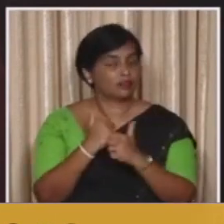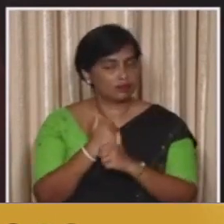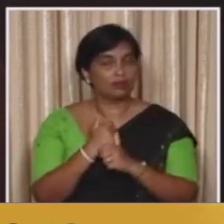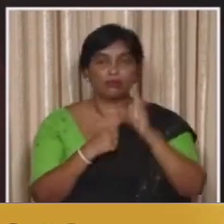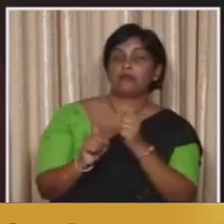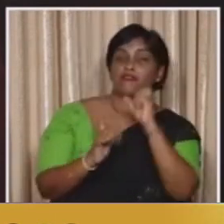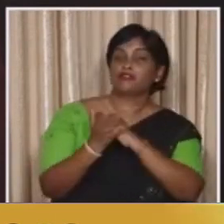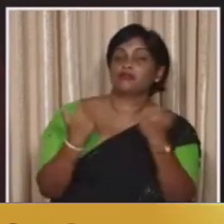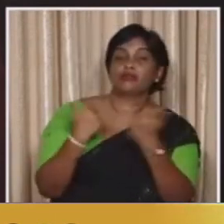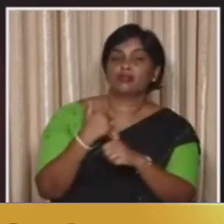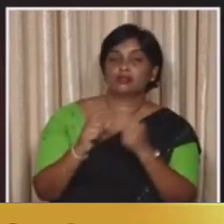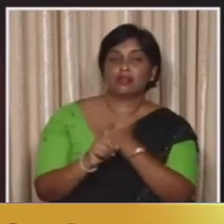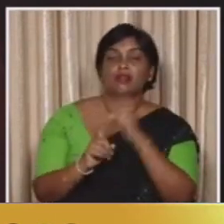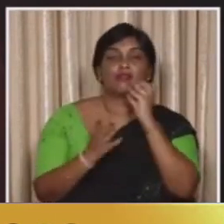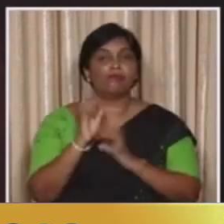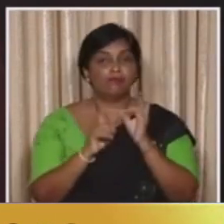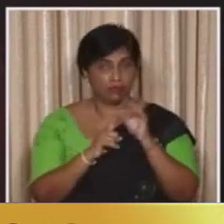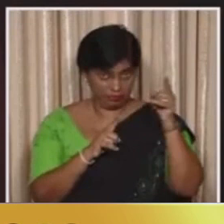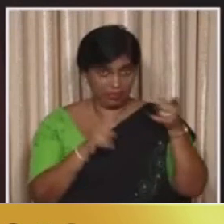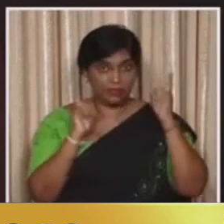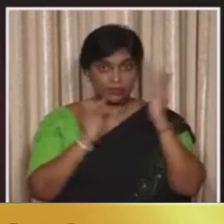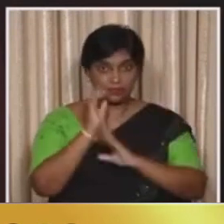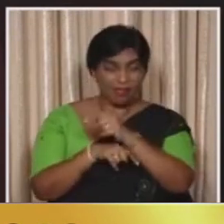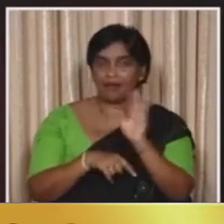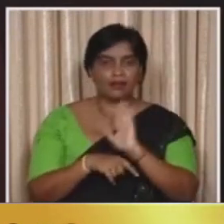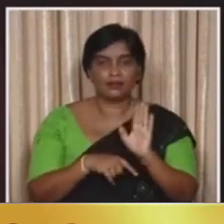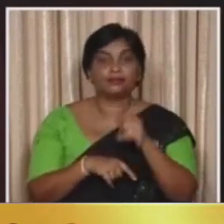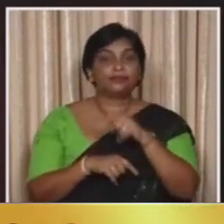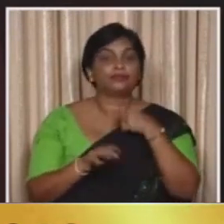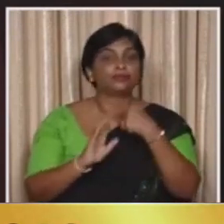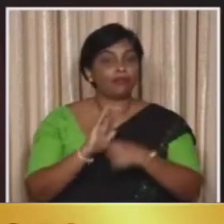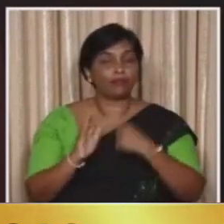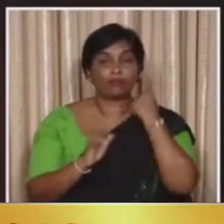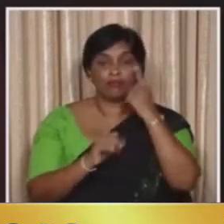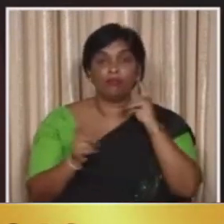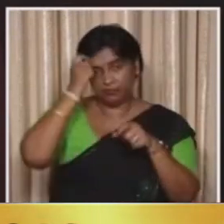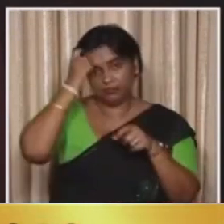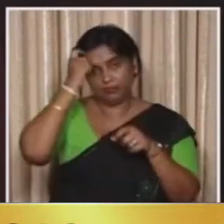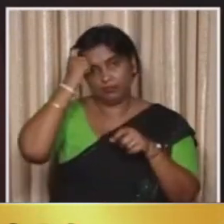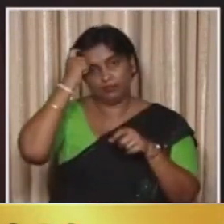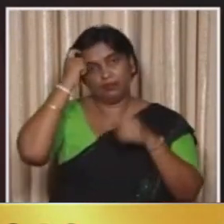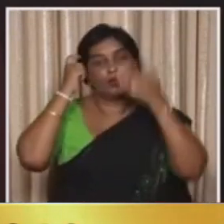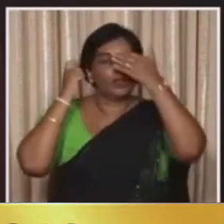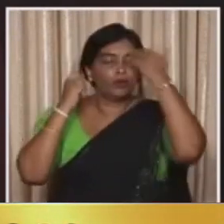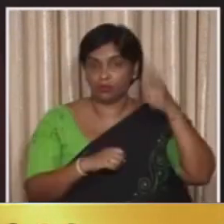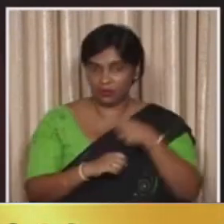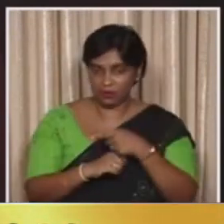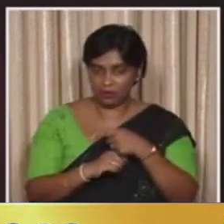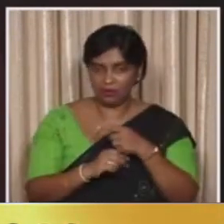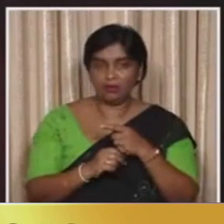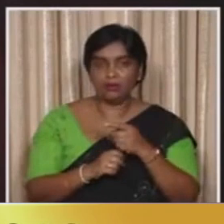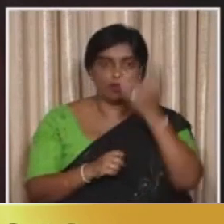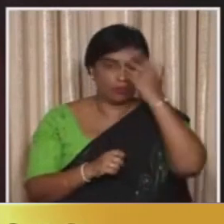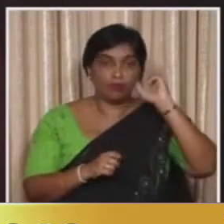නිසි බලපෑම් කරාලු. දැන් කවුද මේ ව්‍යවස්ථාව හදන්න ගියේ? ක්‍රීඩා අමාත්‍යාංශවත් නෙවෙයිනේ. මේ රටේ ප්‍රවීණ ක්‍රිකට් ක්‍රීඩකින් වන මුත්තයා මුරලිදරන්. දැන්